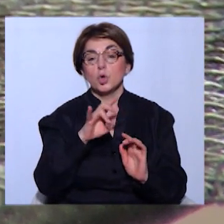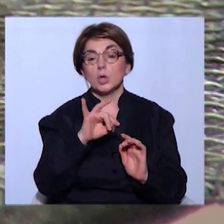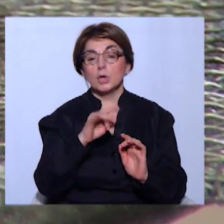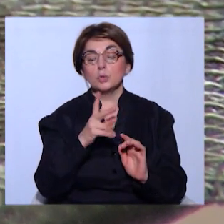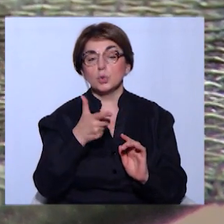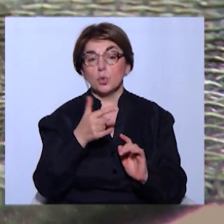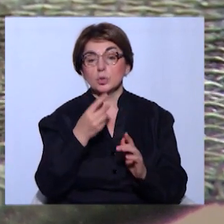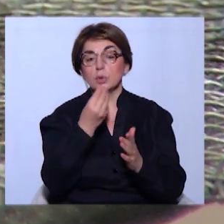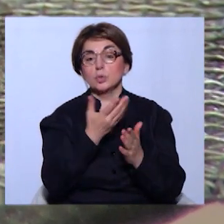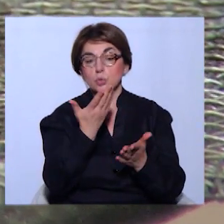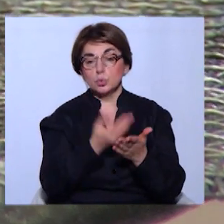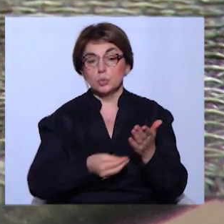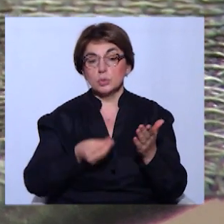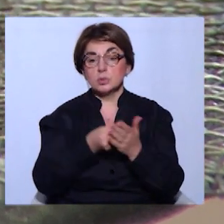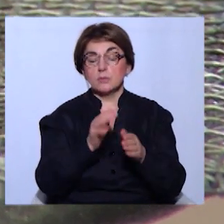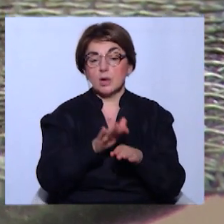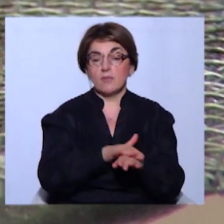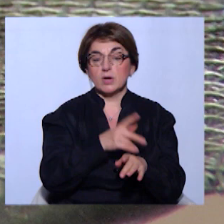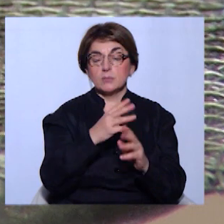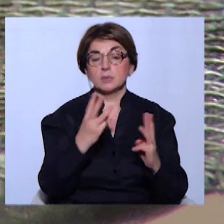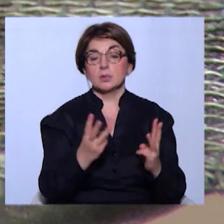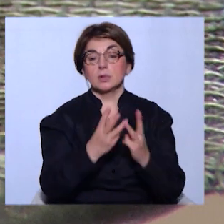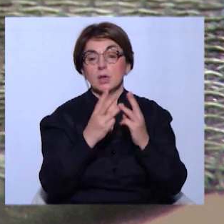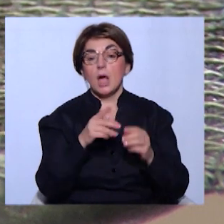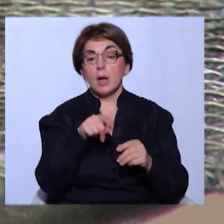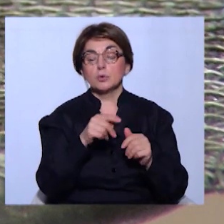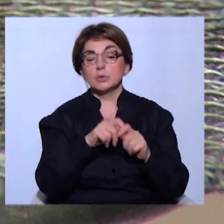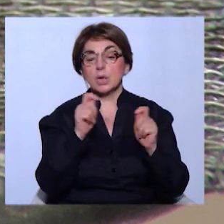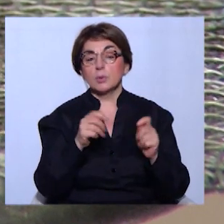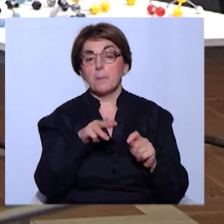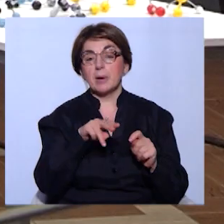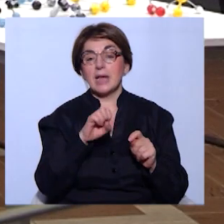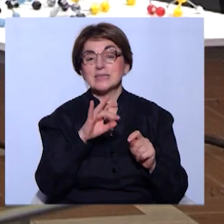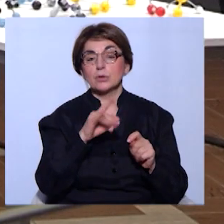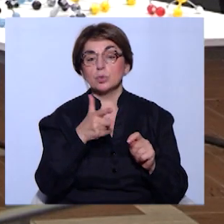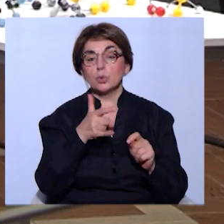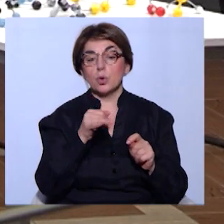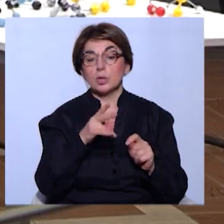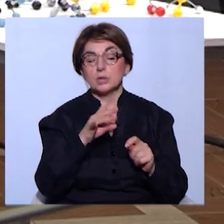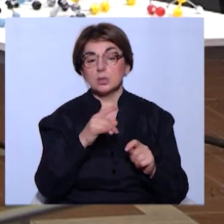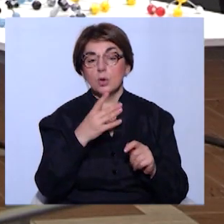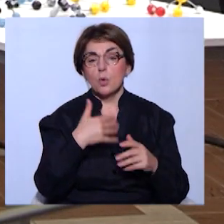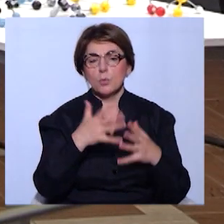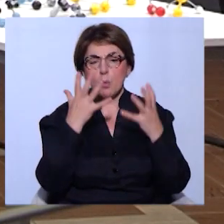და ასევე უნდა აღვნიშნოთ ის, რომ რომბული და მონოკლინური გოგირდი შედგება 8 ატომი გოგირდისგან.